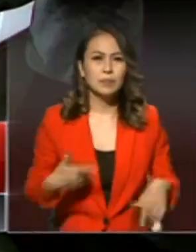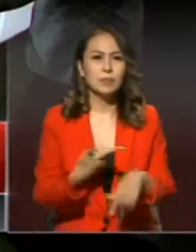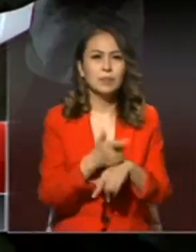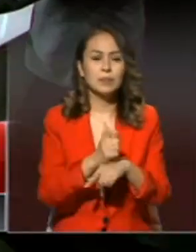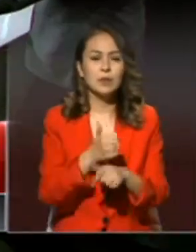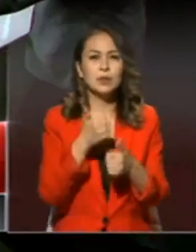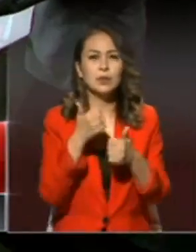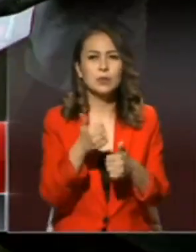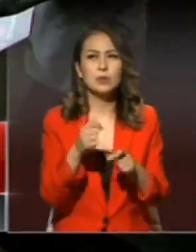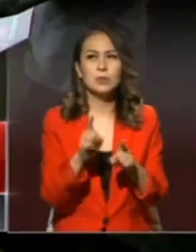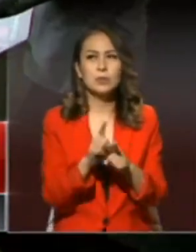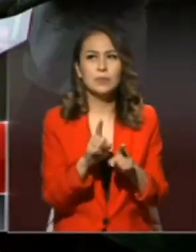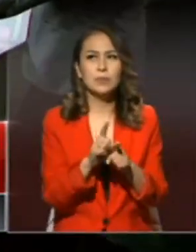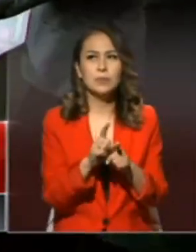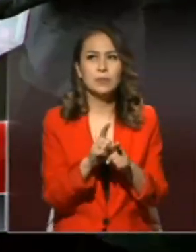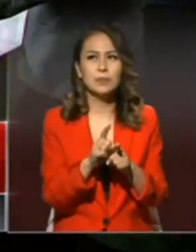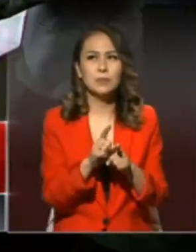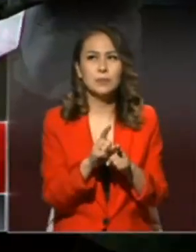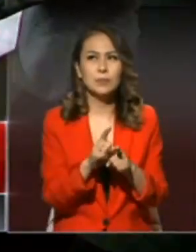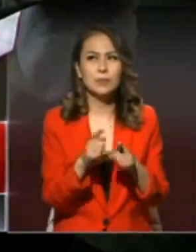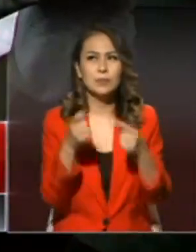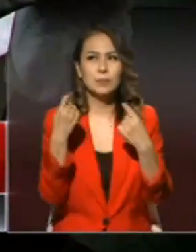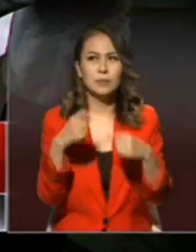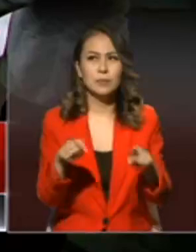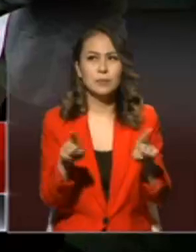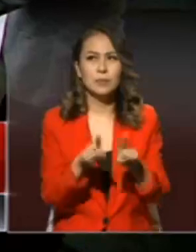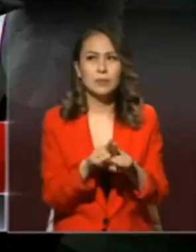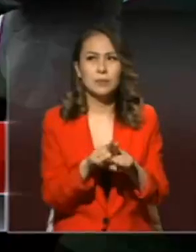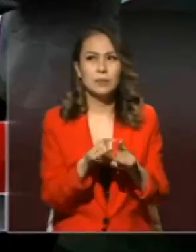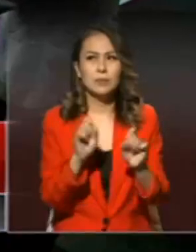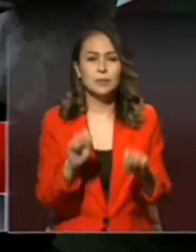жақсы, сізді почкаңызды сатуға болады деді.